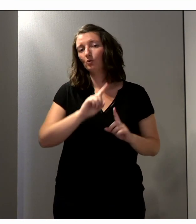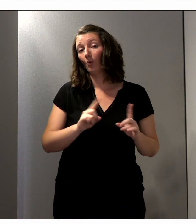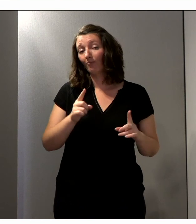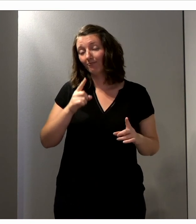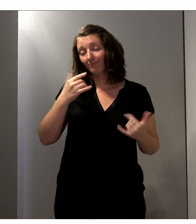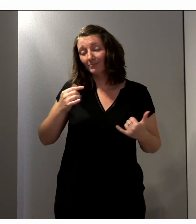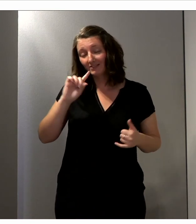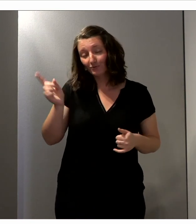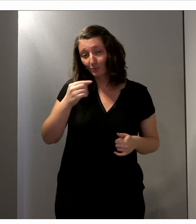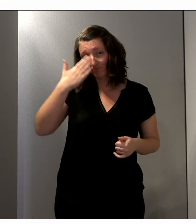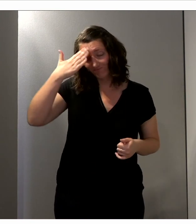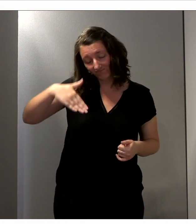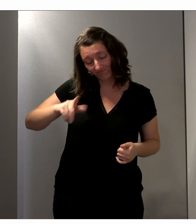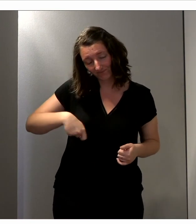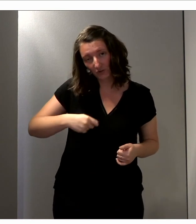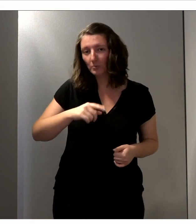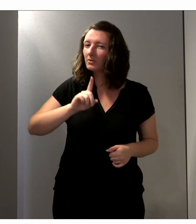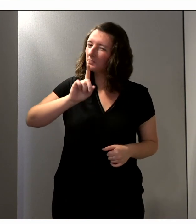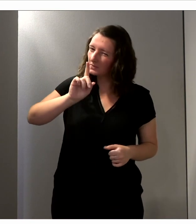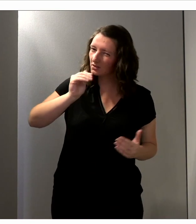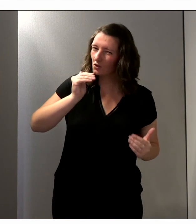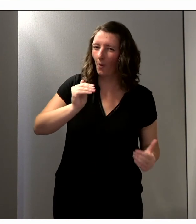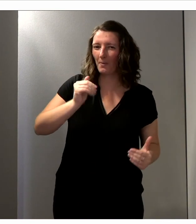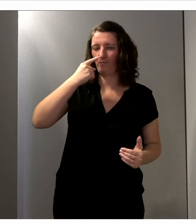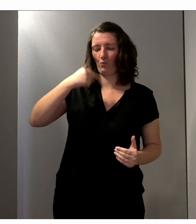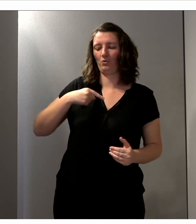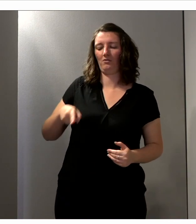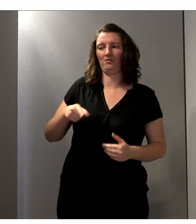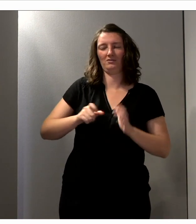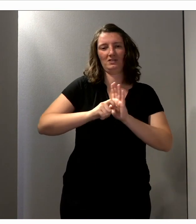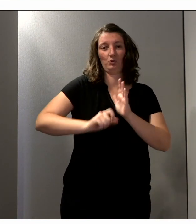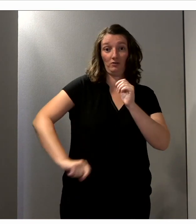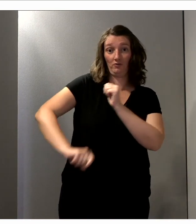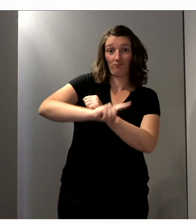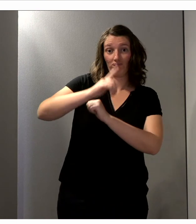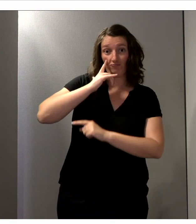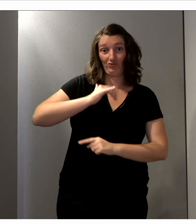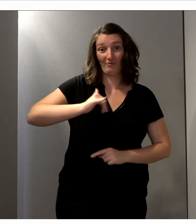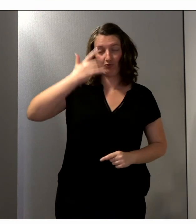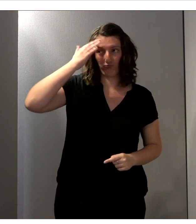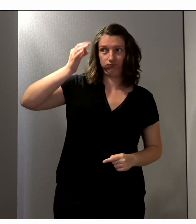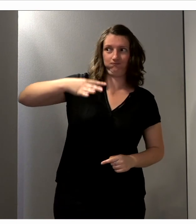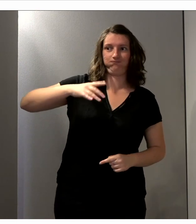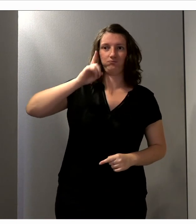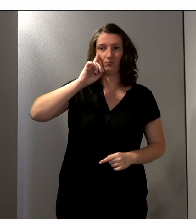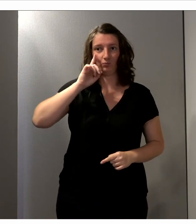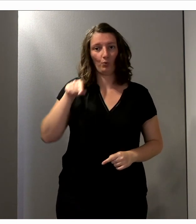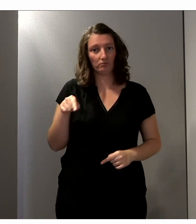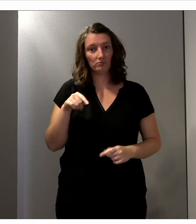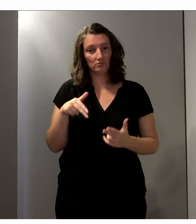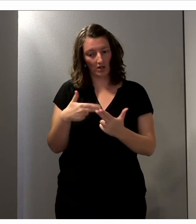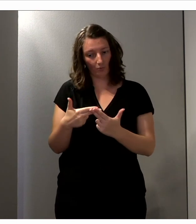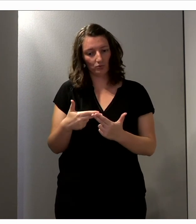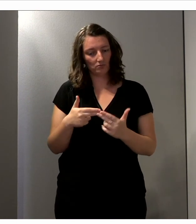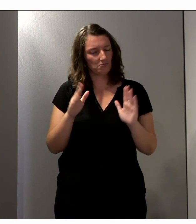ici. Cependant, ce sont pour moi des dispositifs innovants dans le sens où ils apportent des réponses au moins